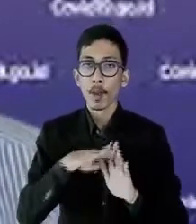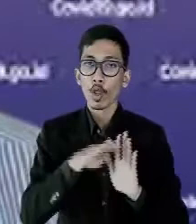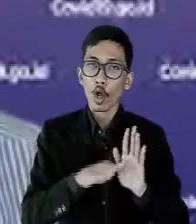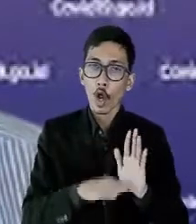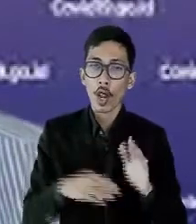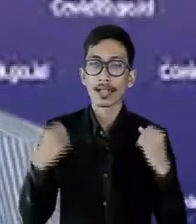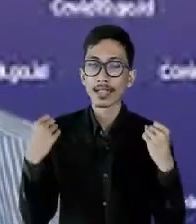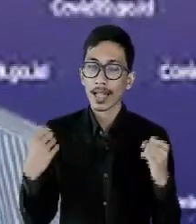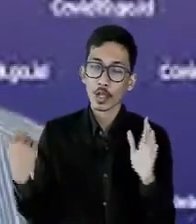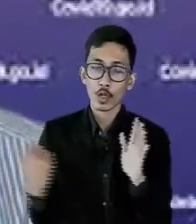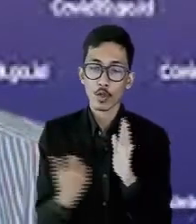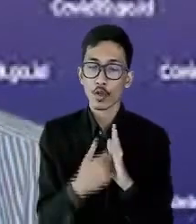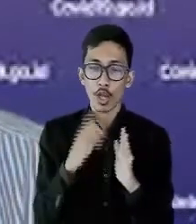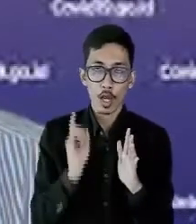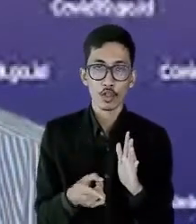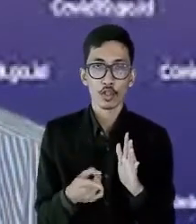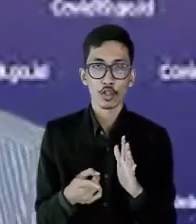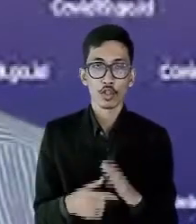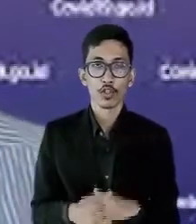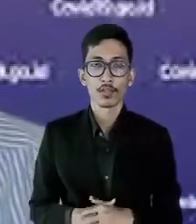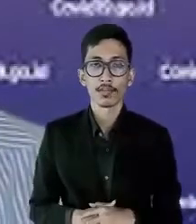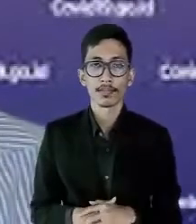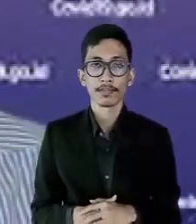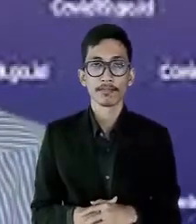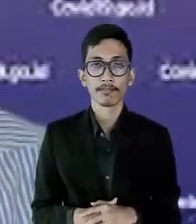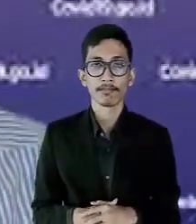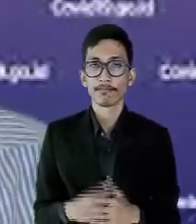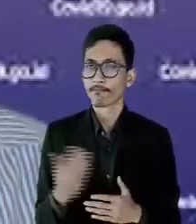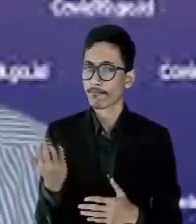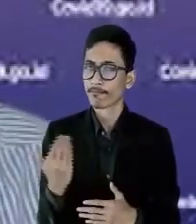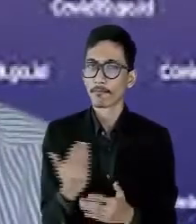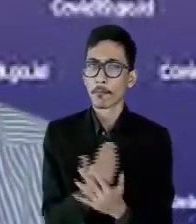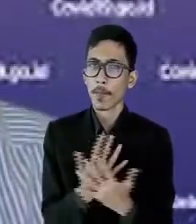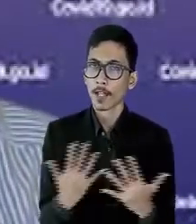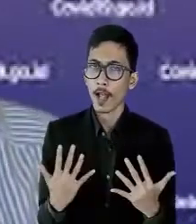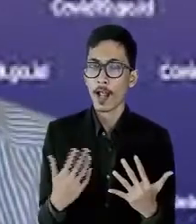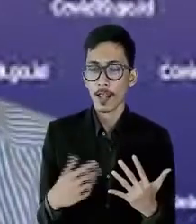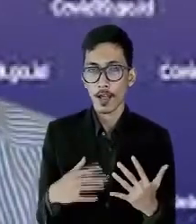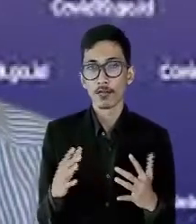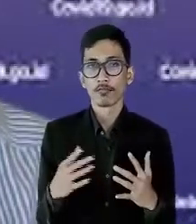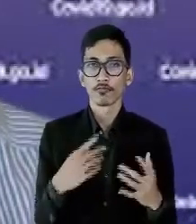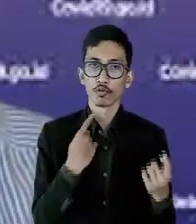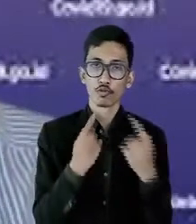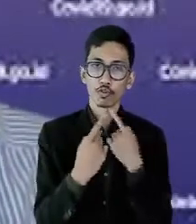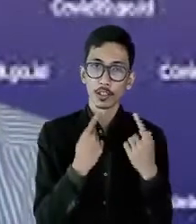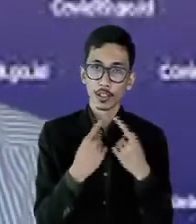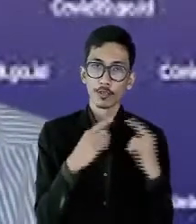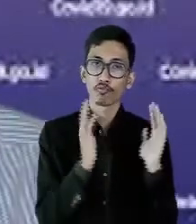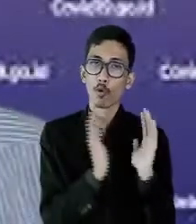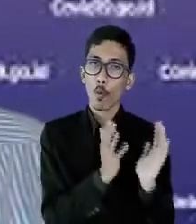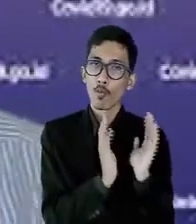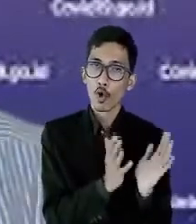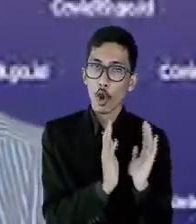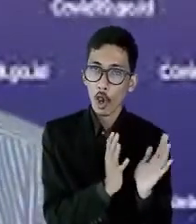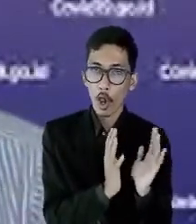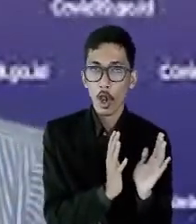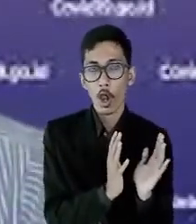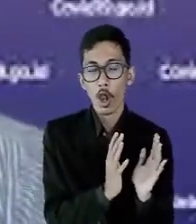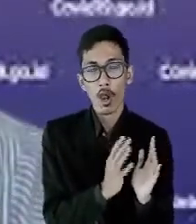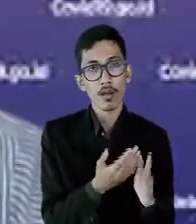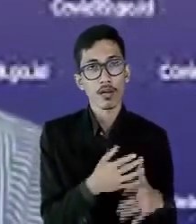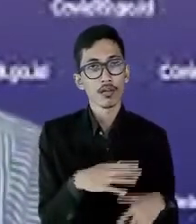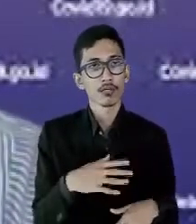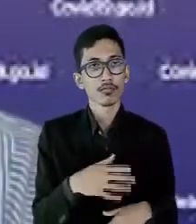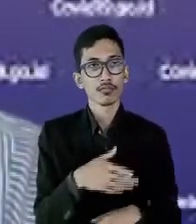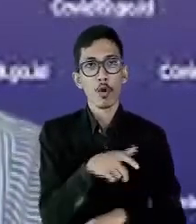hari ini saya mengajak pemirsa untuk bersama-sama mengikuti dialog yang sangat menarik ini bersama dengan para